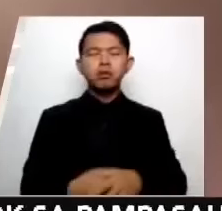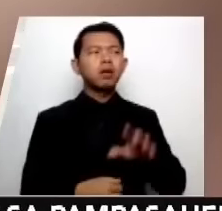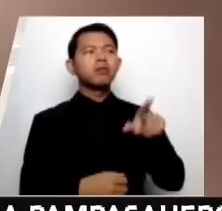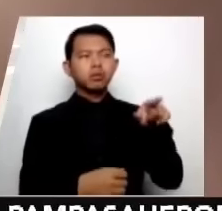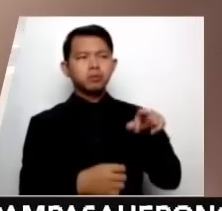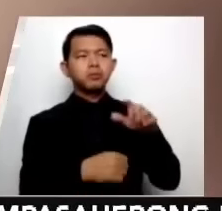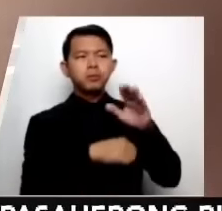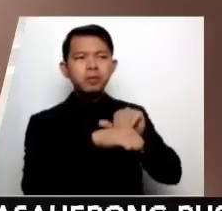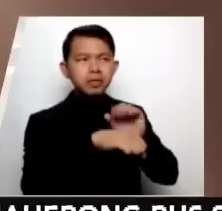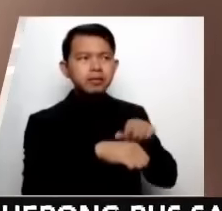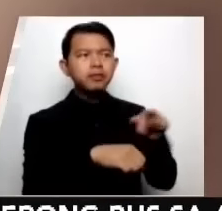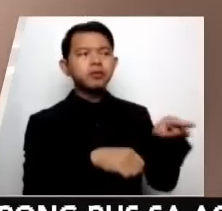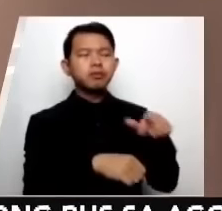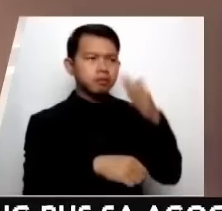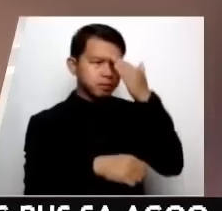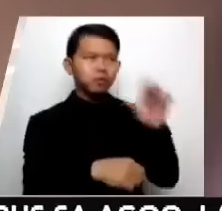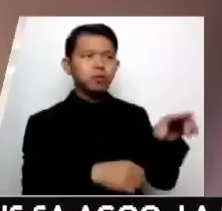namin kakilala.